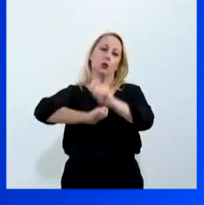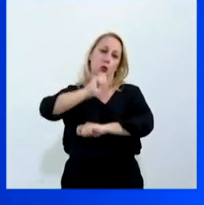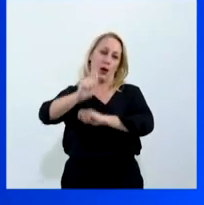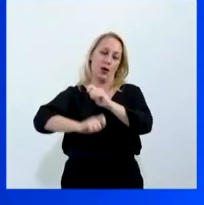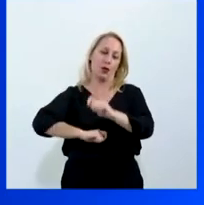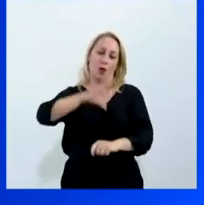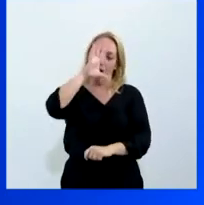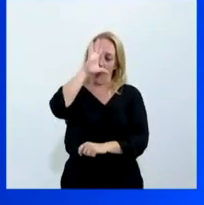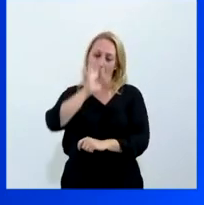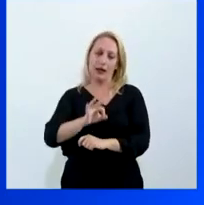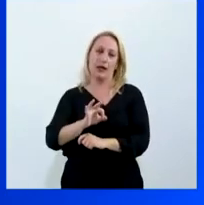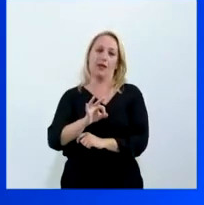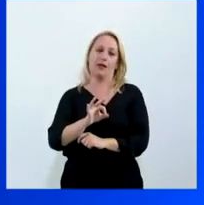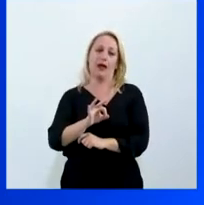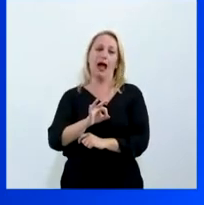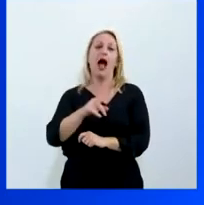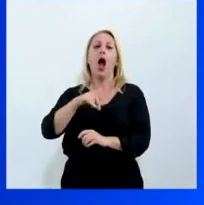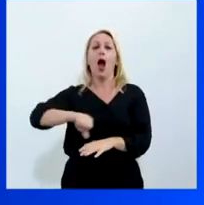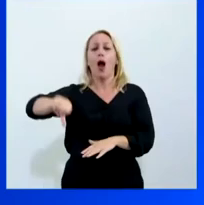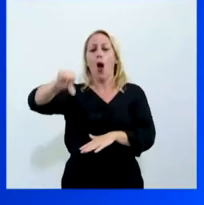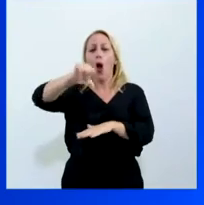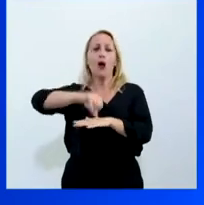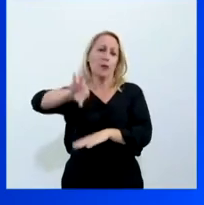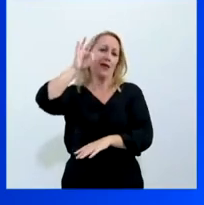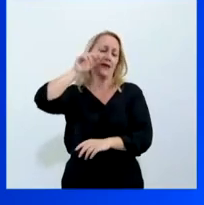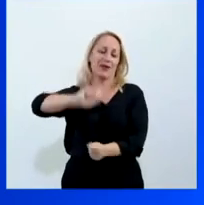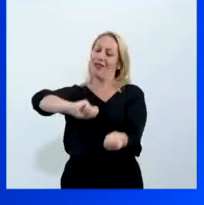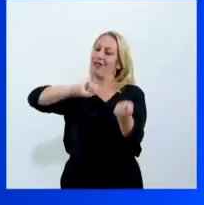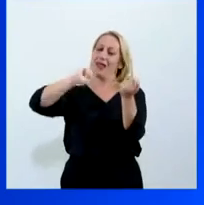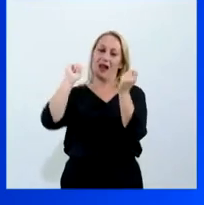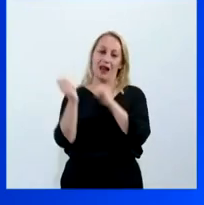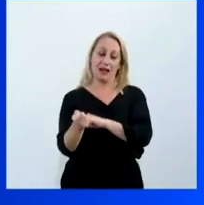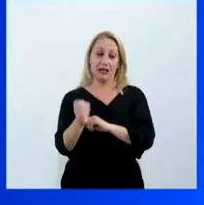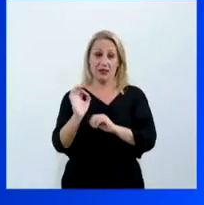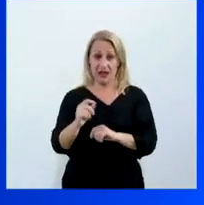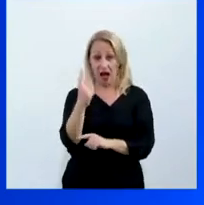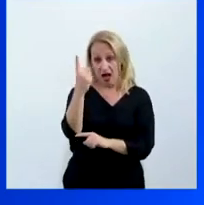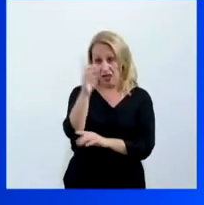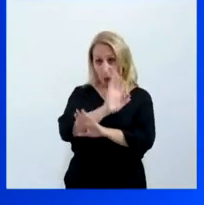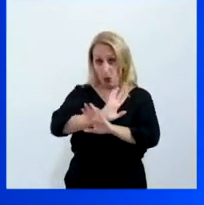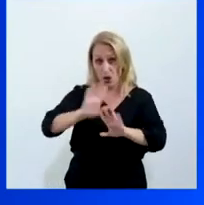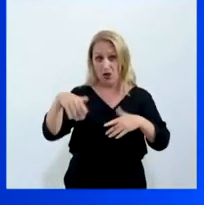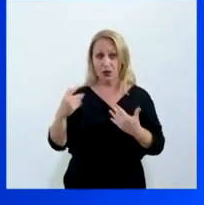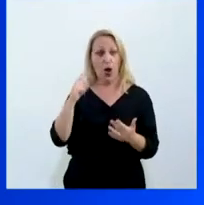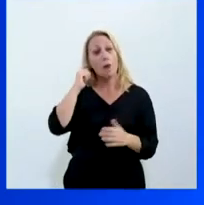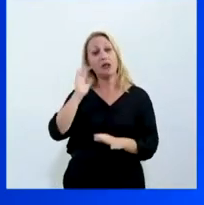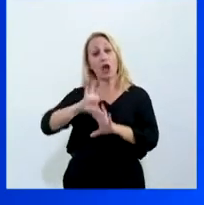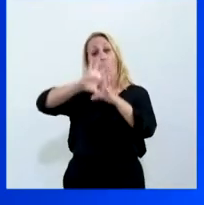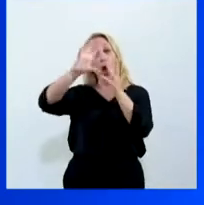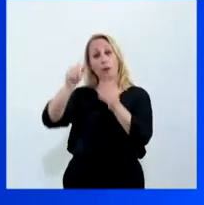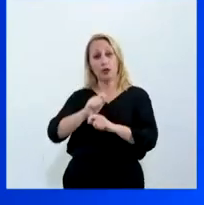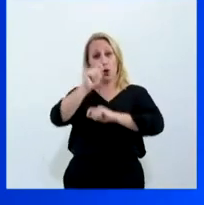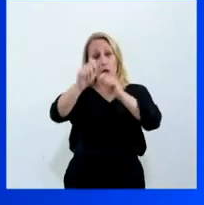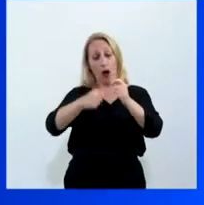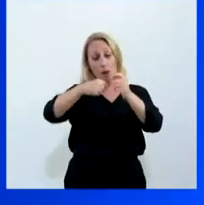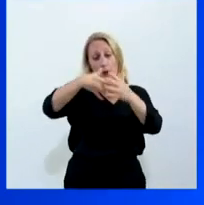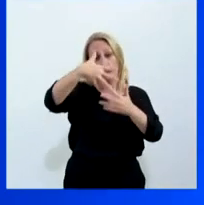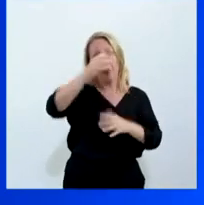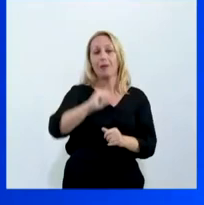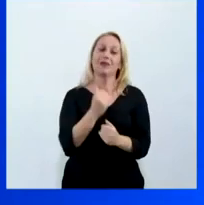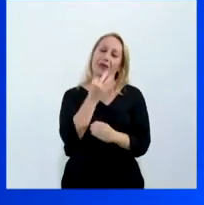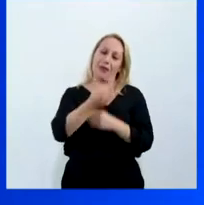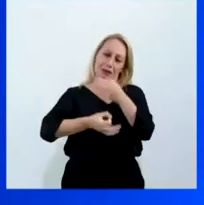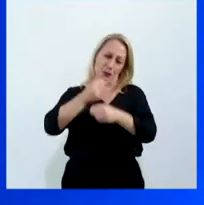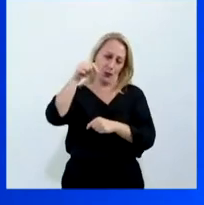αλλάξει την όψη της πόλης. Αλλά προφανώς ξέρετε πολύ καλά ότι δεν είναι το μόνο. Δεν τα επαναλάβω τώρα, όλα τα έργα τα οποία δρομολογούμε στη Θεσσαλονίκη